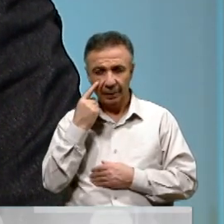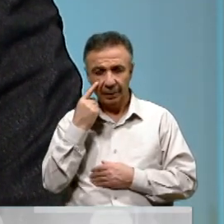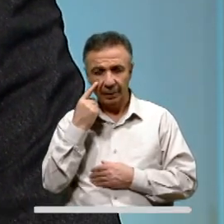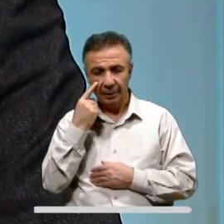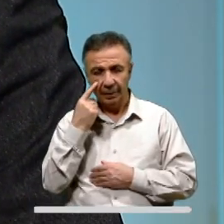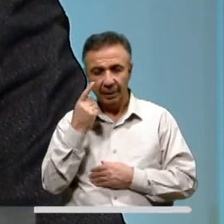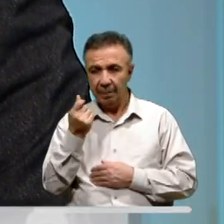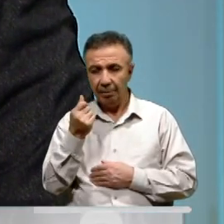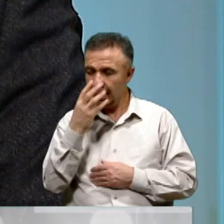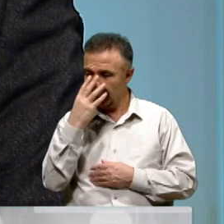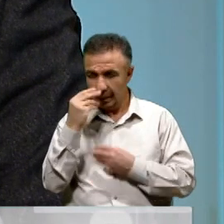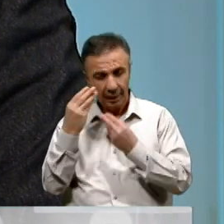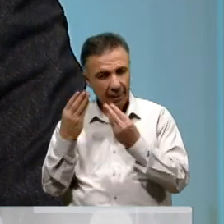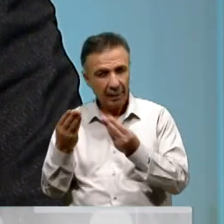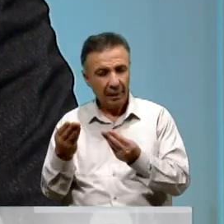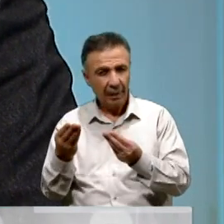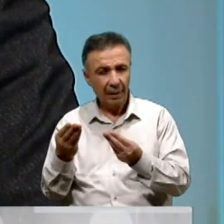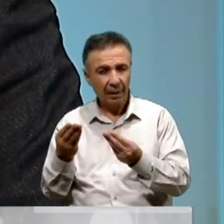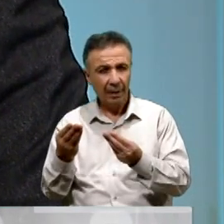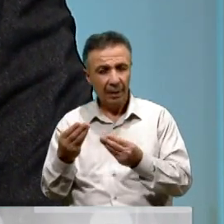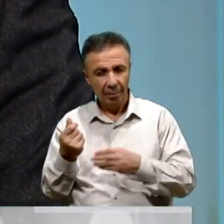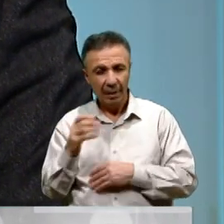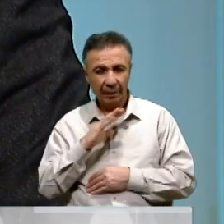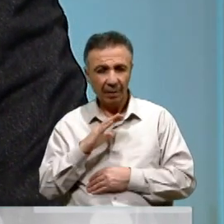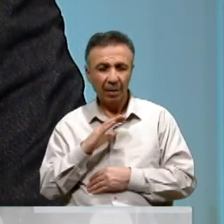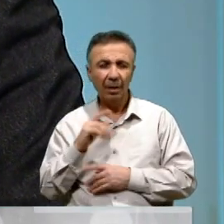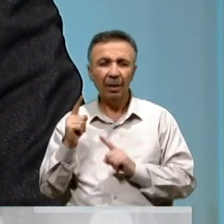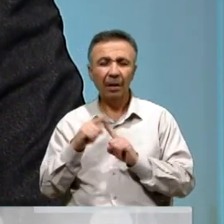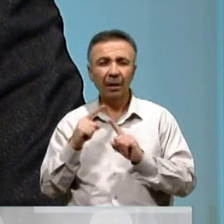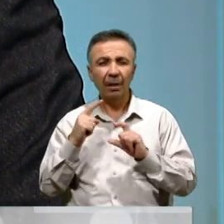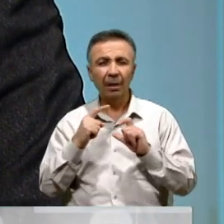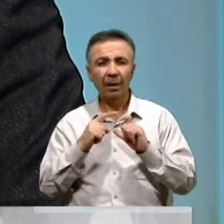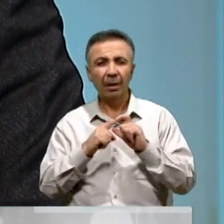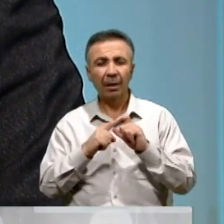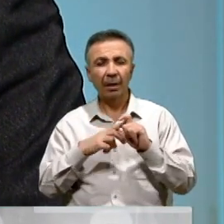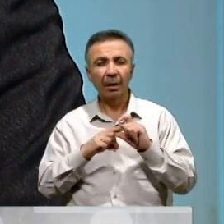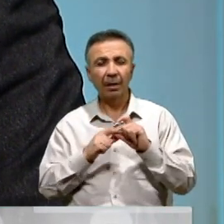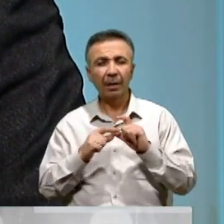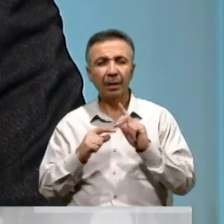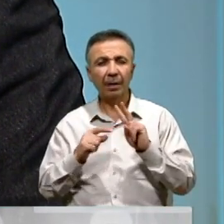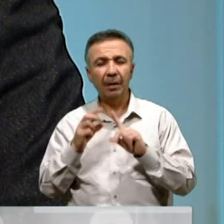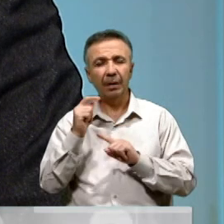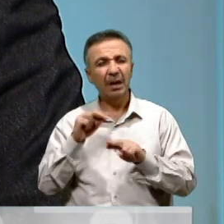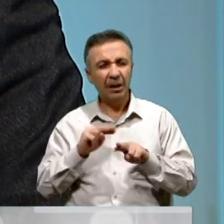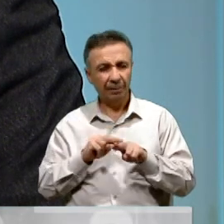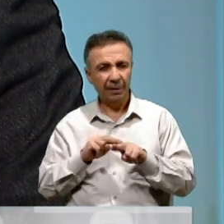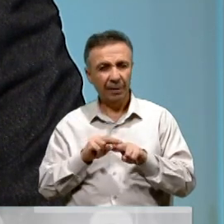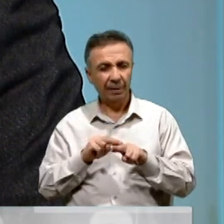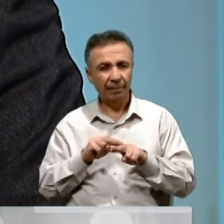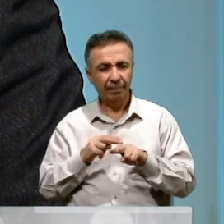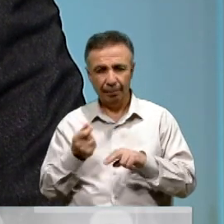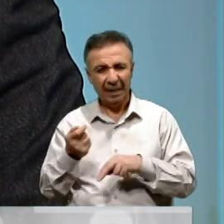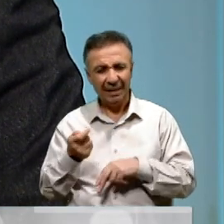devletin karşıladığı programlar vardır. Biz bunlara teşvik diyoruz malum haliniz. Öteden beri de bunu söylüyoruz.